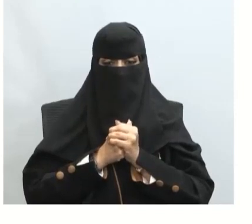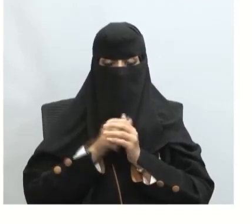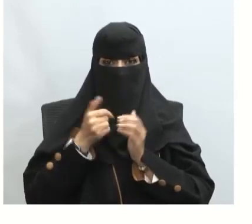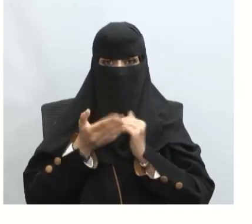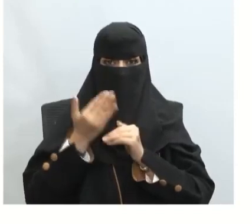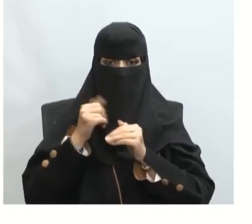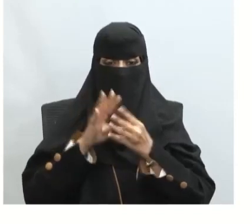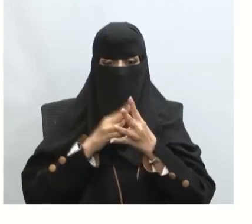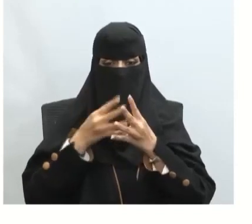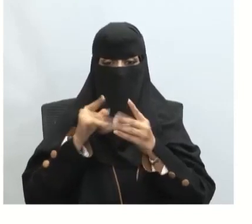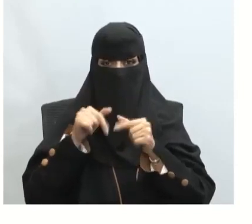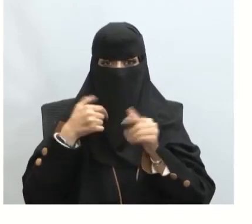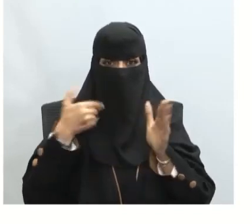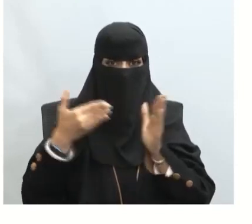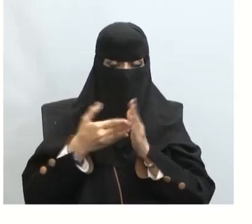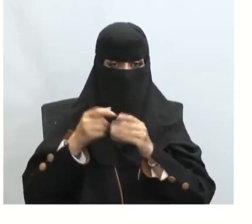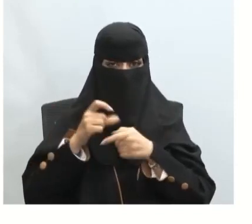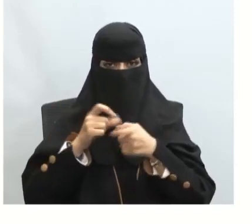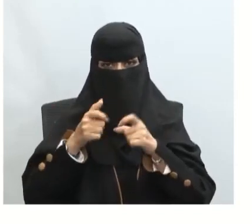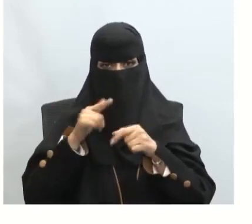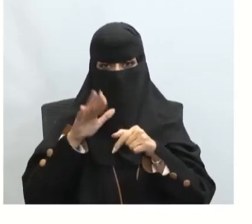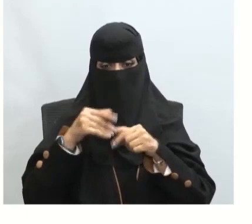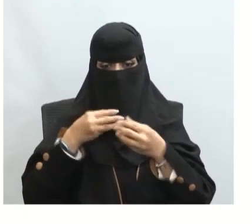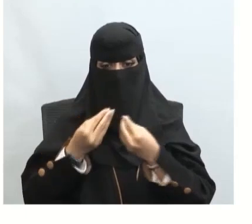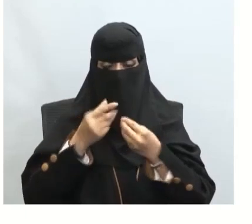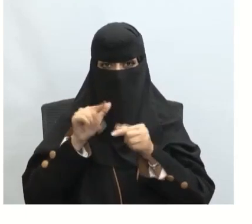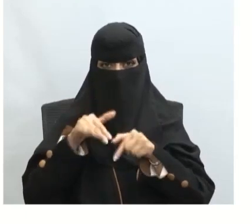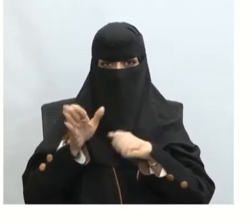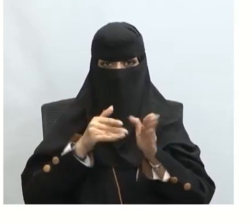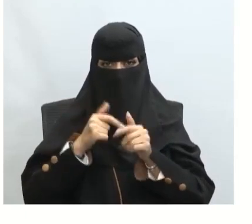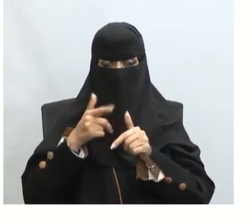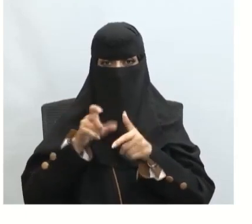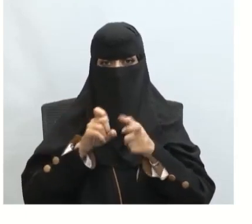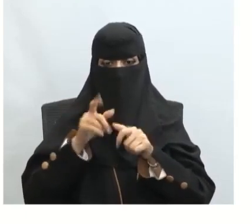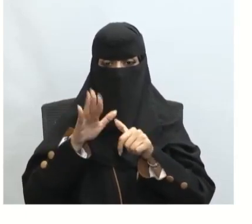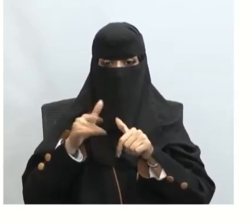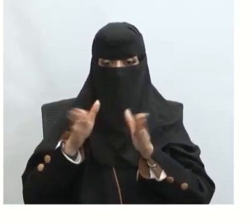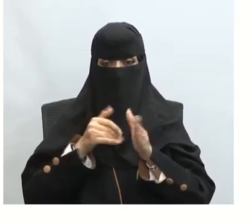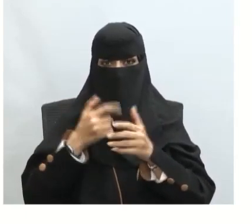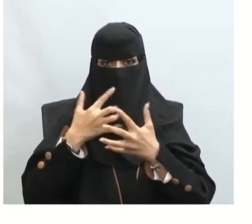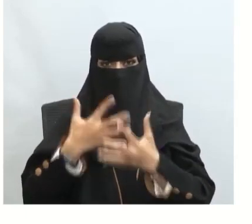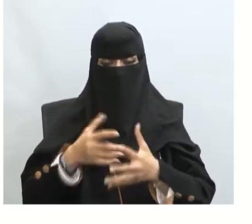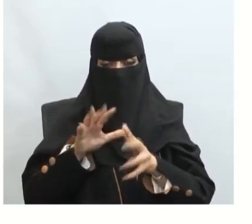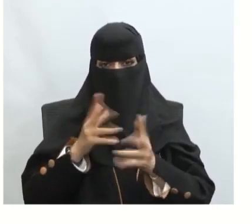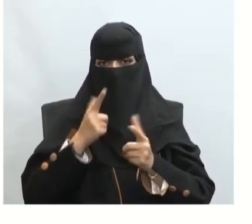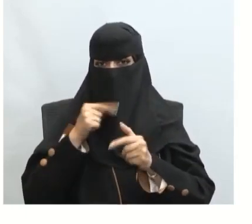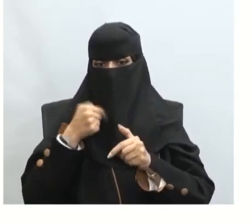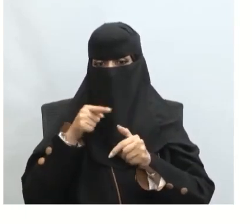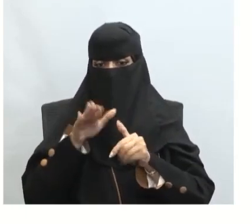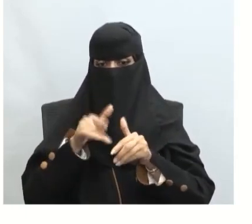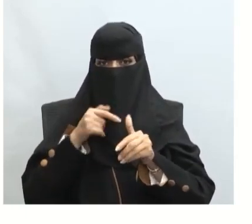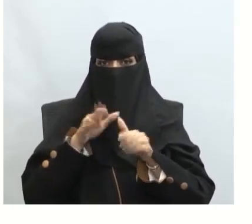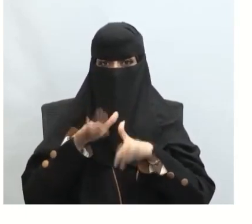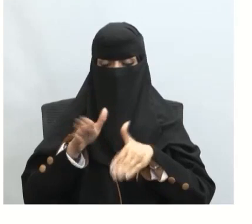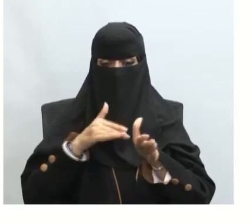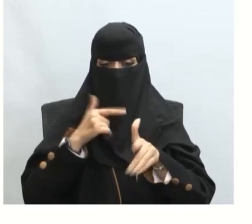نعود للجدول فهو اخر مركب لدينا في الجدول هنا التفاعل الذي يحدث في تكثف ولماذا قلنا تكثف